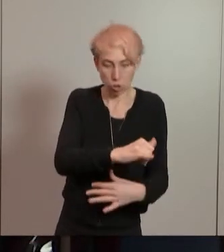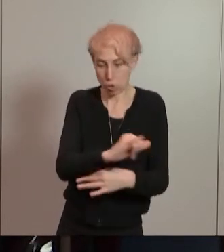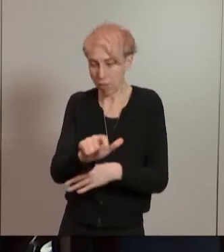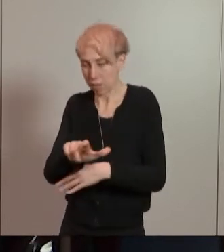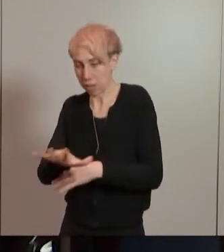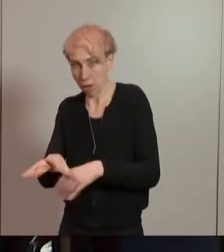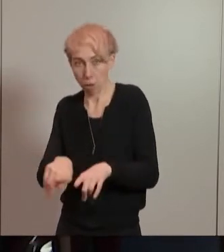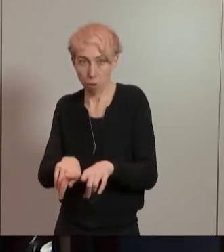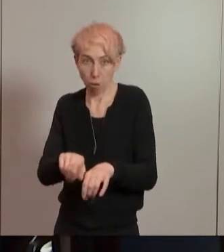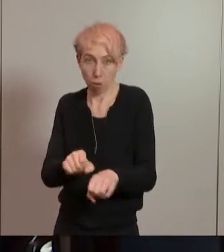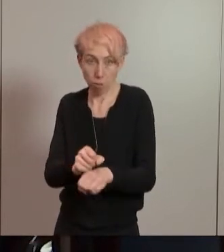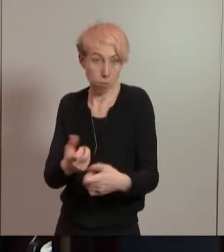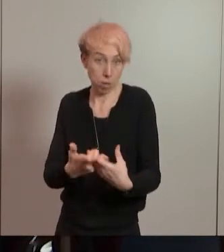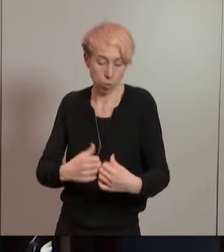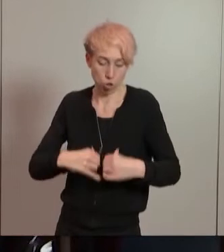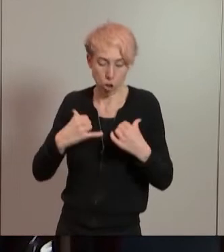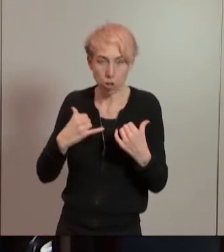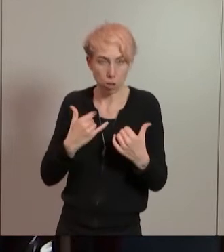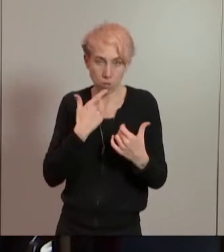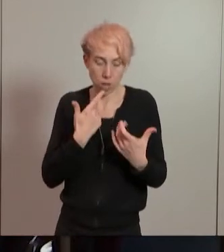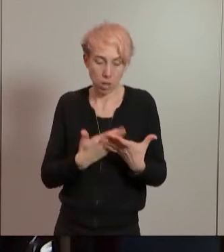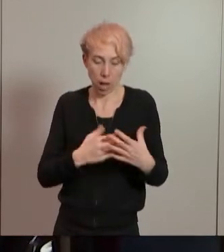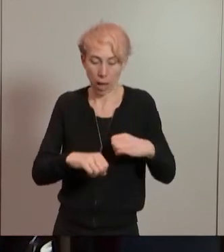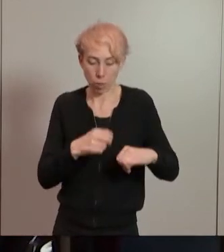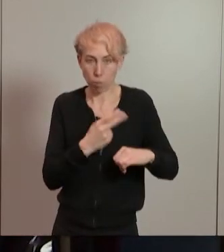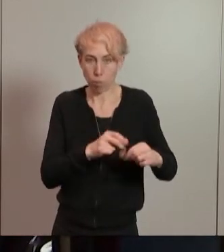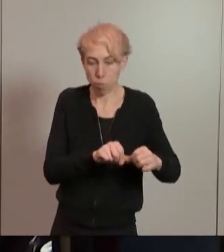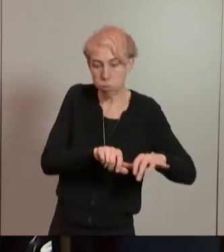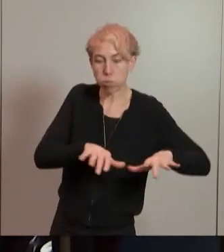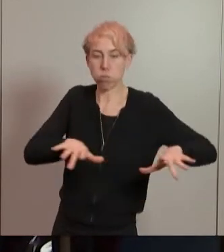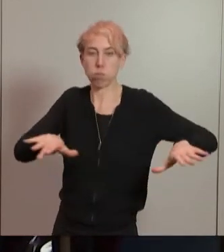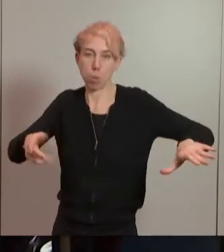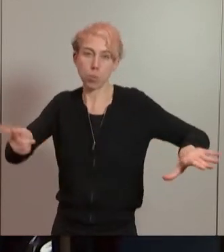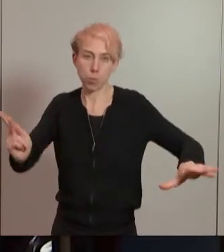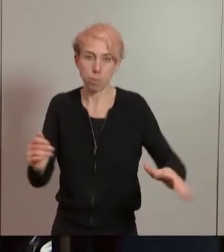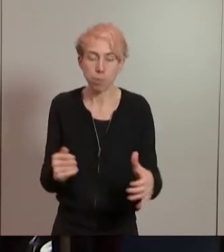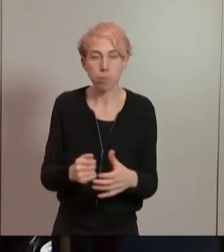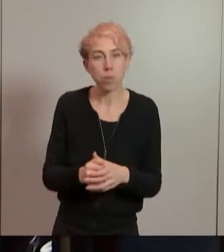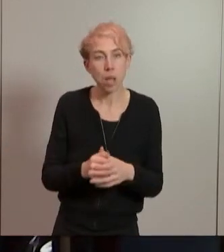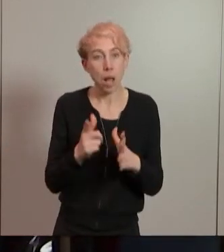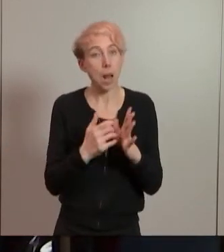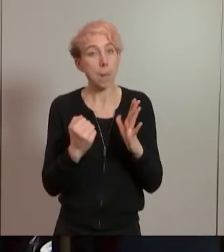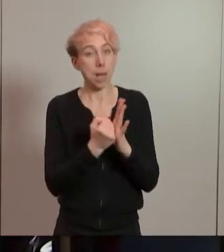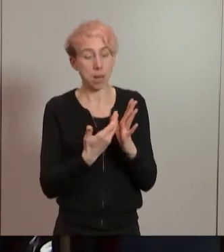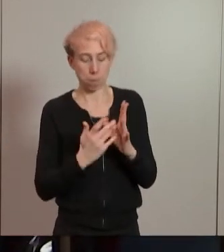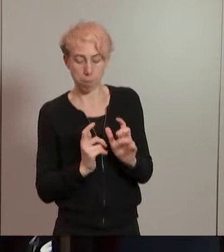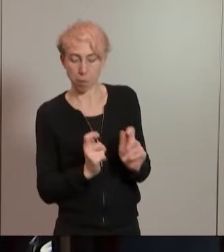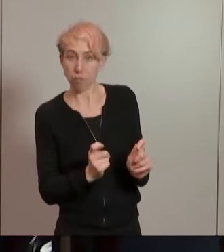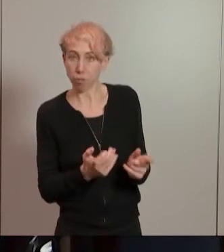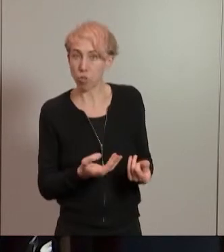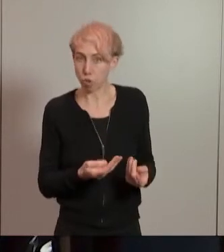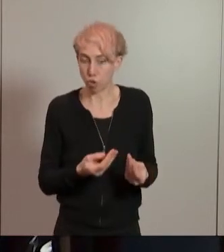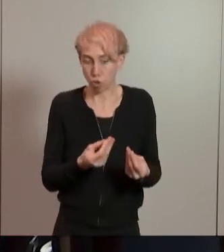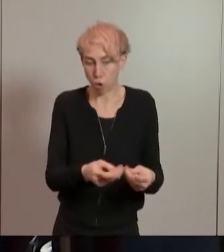notamment et donc ainsi de faire rayonner davantage son action. Cette labellisation permet également une mutualisation